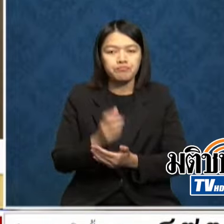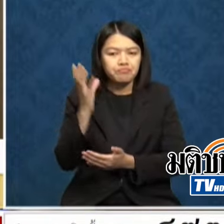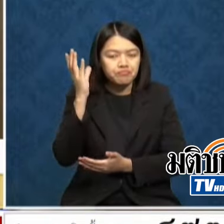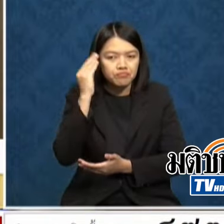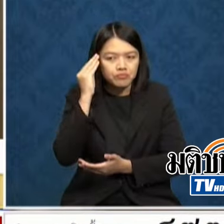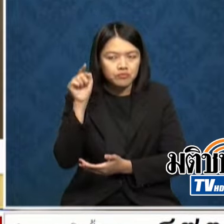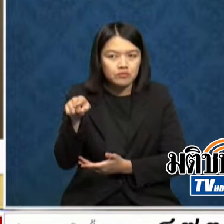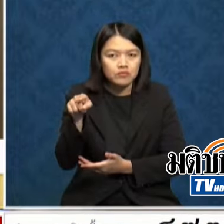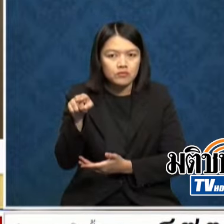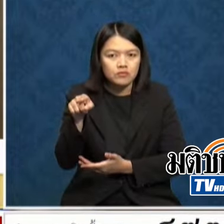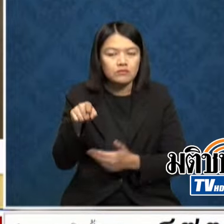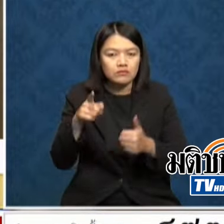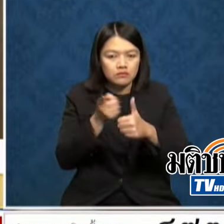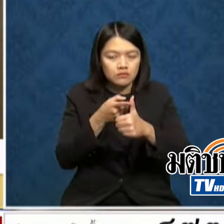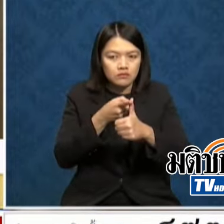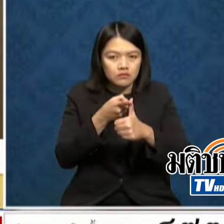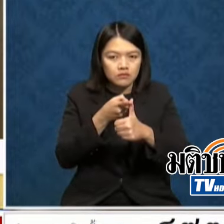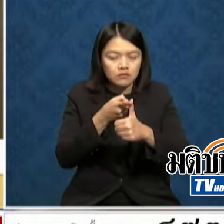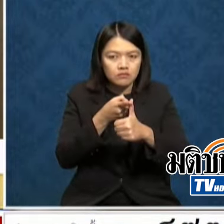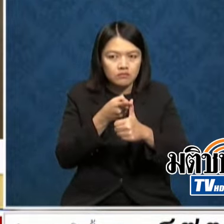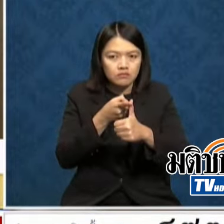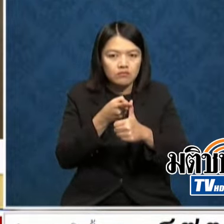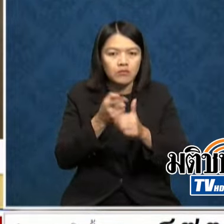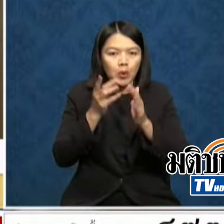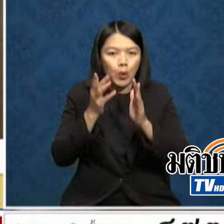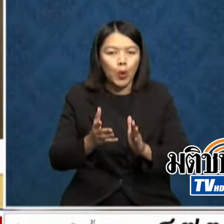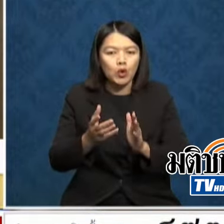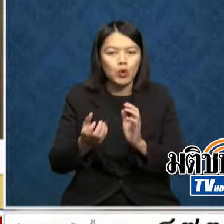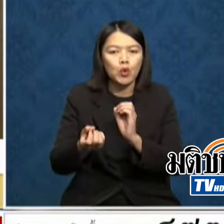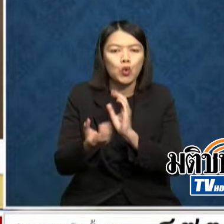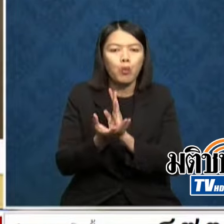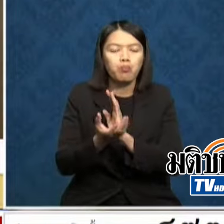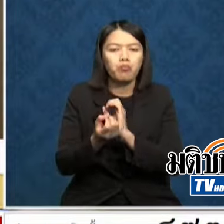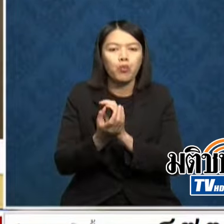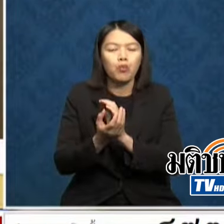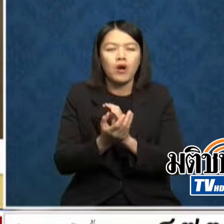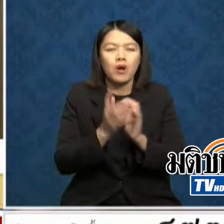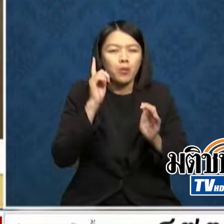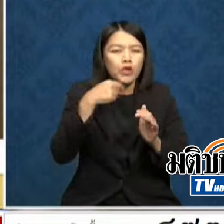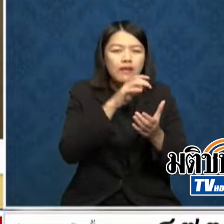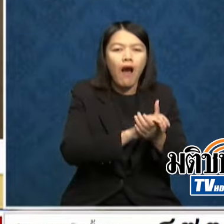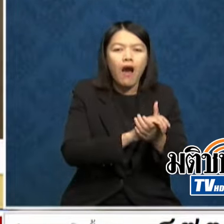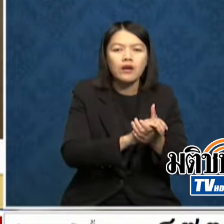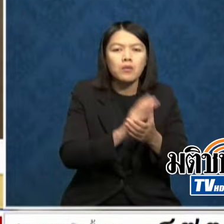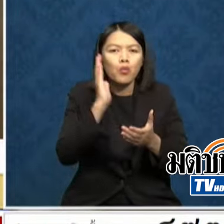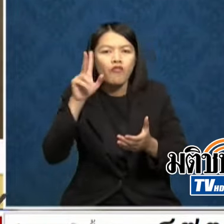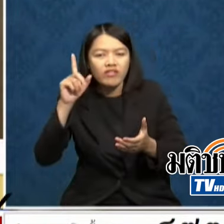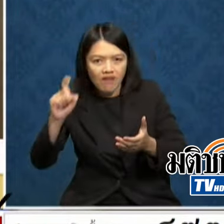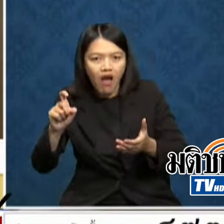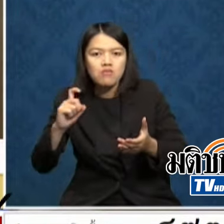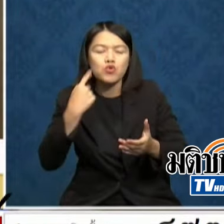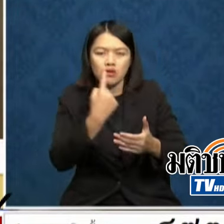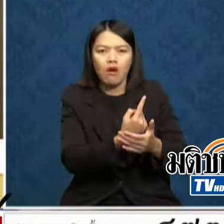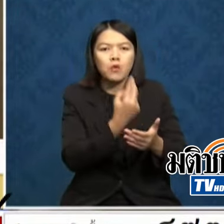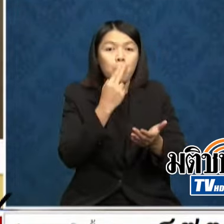ามีทางหนึ่งในผู้เสียหายนะครับเป็นภรรยาของผู้ที่เสียชีวิตในเหตุการณ์เมื่อ20ปีที่แล้วทำหนังสือถึงท่านประธาน